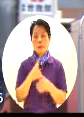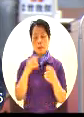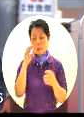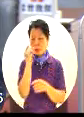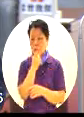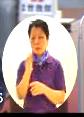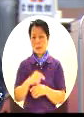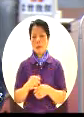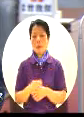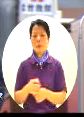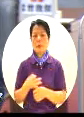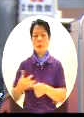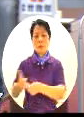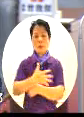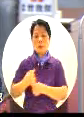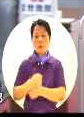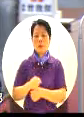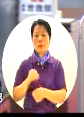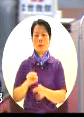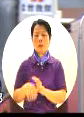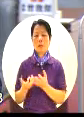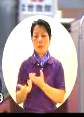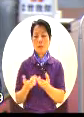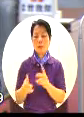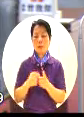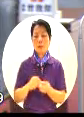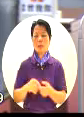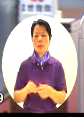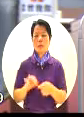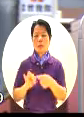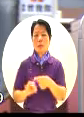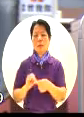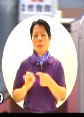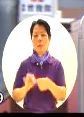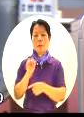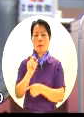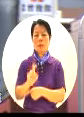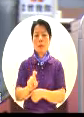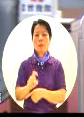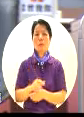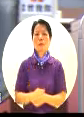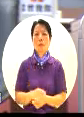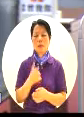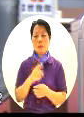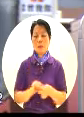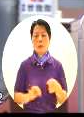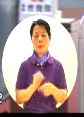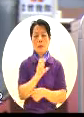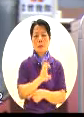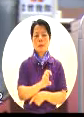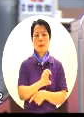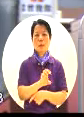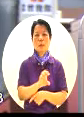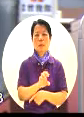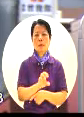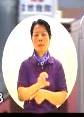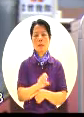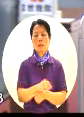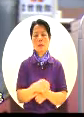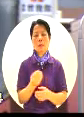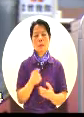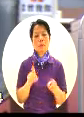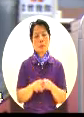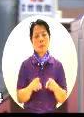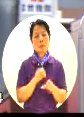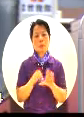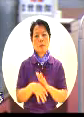别统筹分配税款是占10%啦吼，那90%。的普通税款里